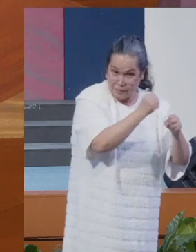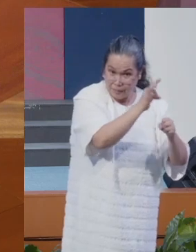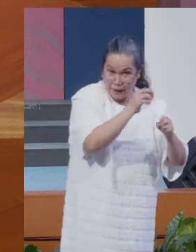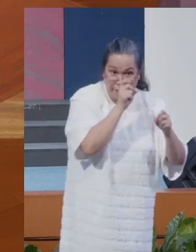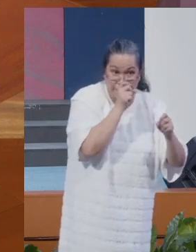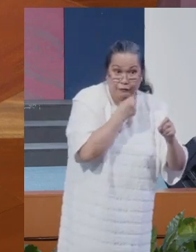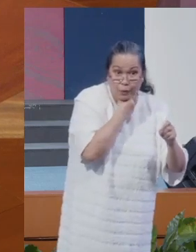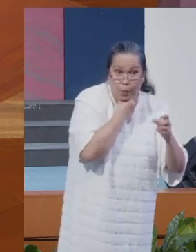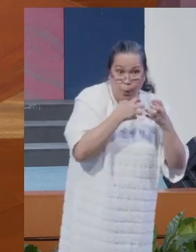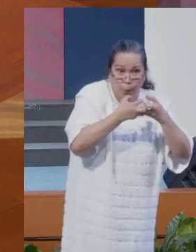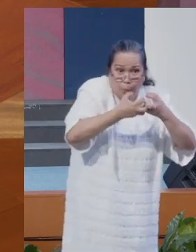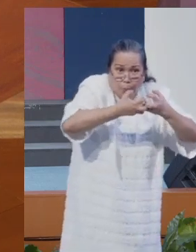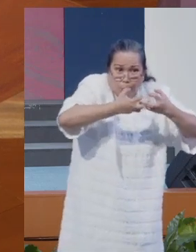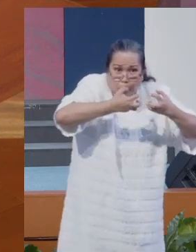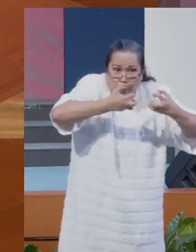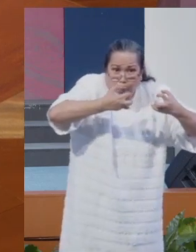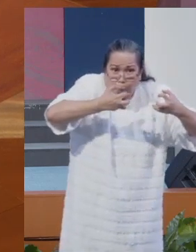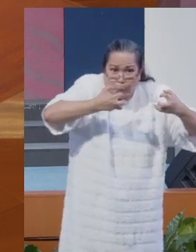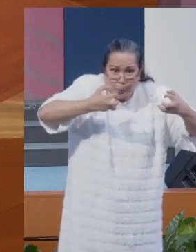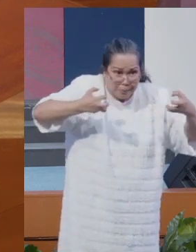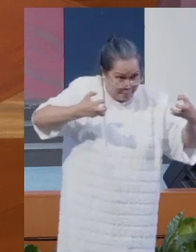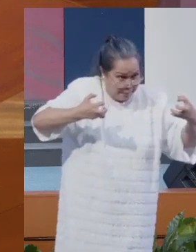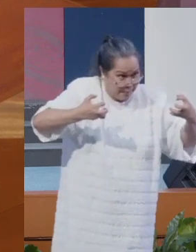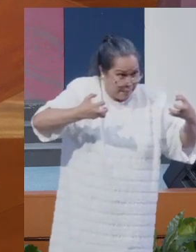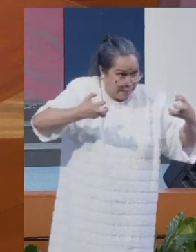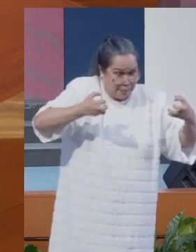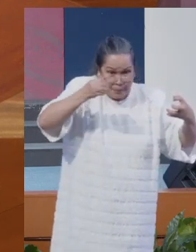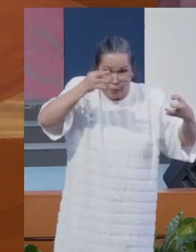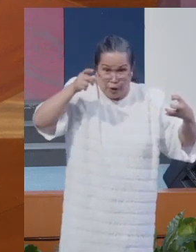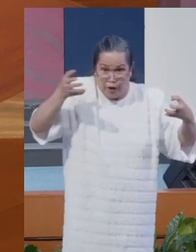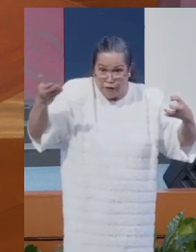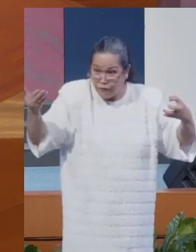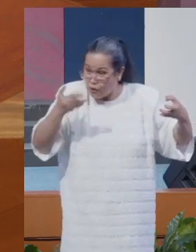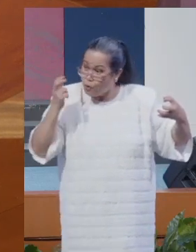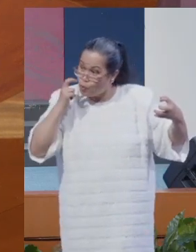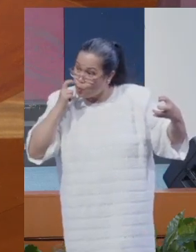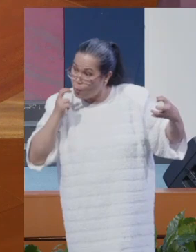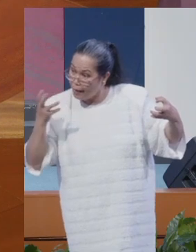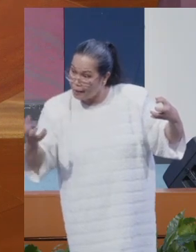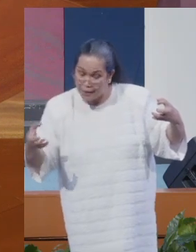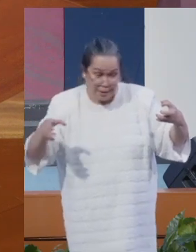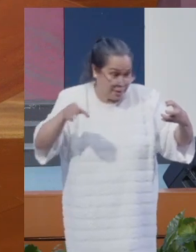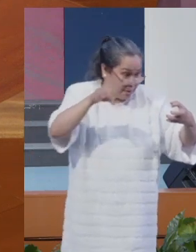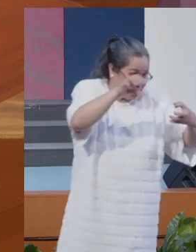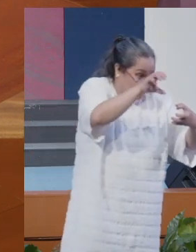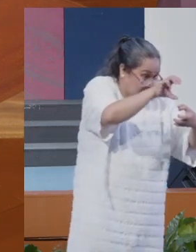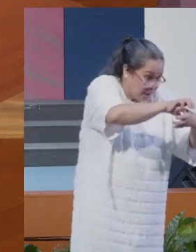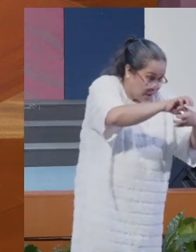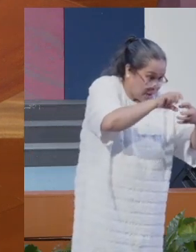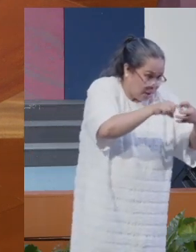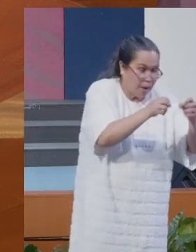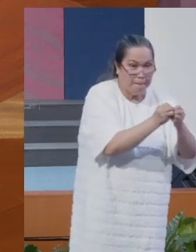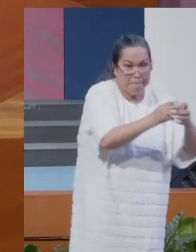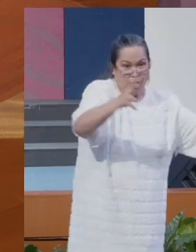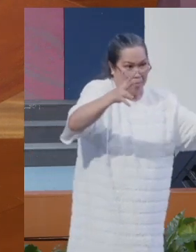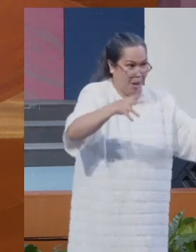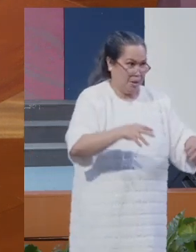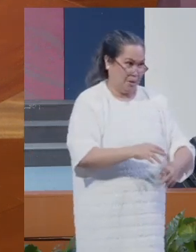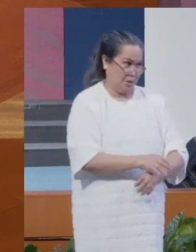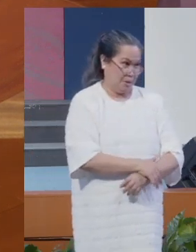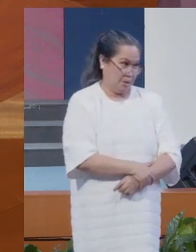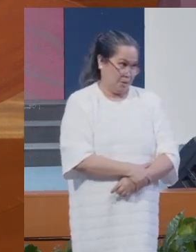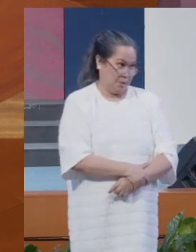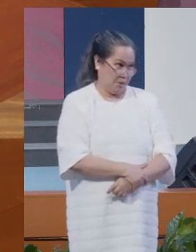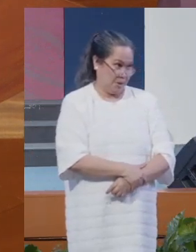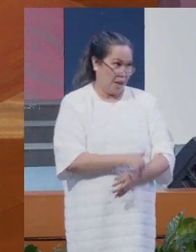luma na banat na yung balat. Kapag nilagyan mo ng new wine, ang old wineskin, puputok. Yung po ang